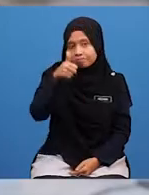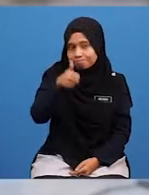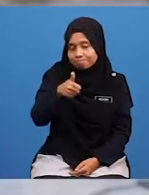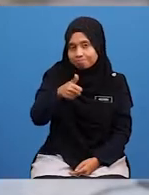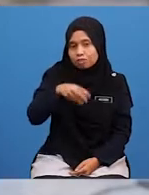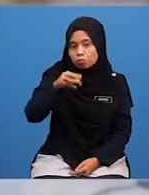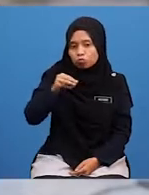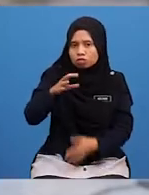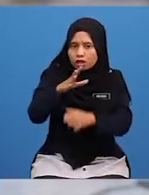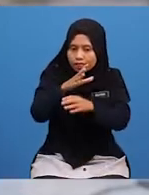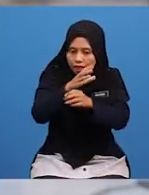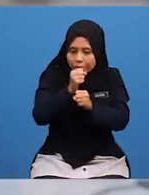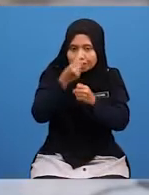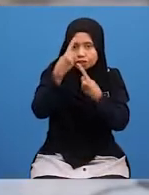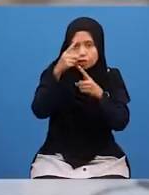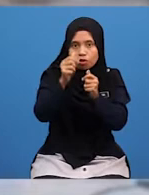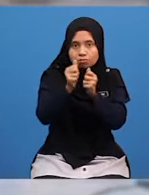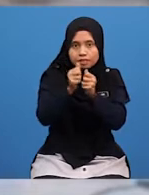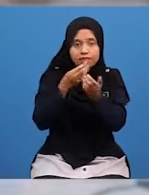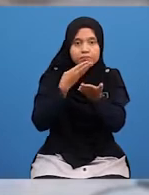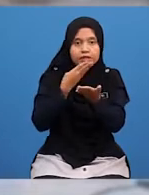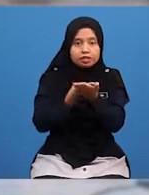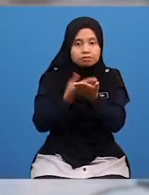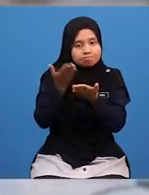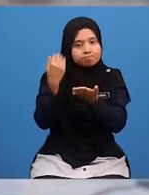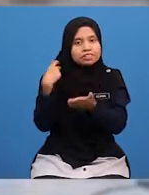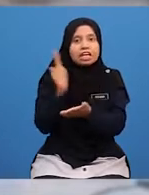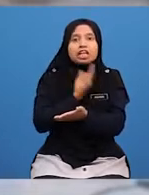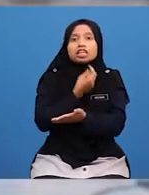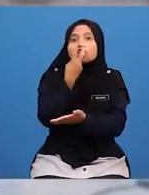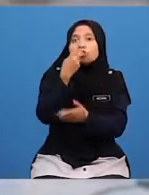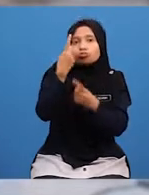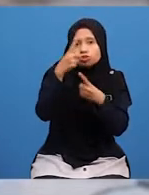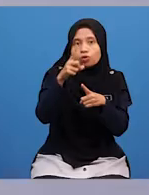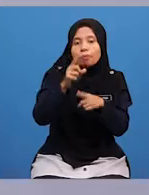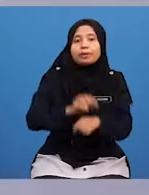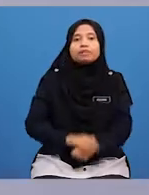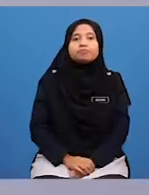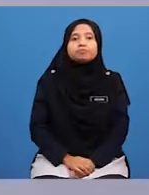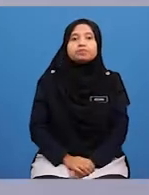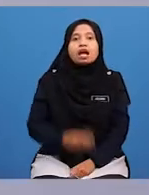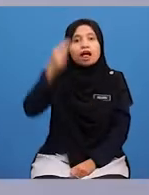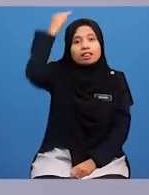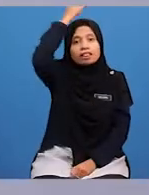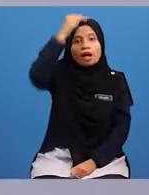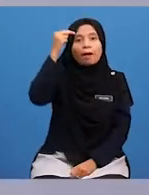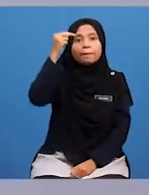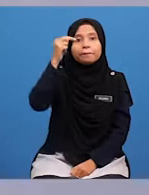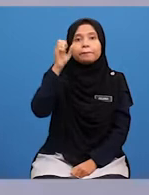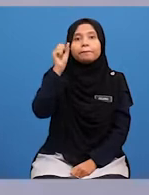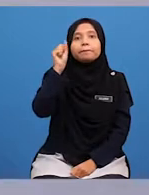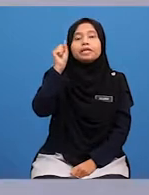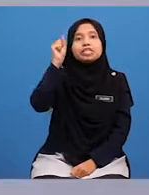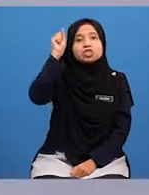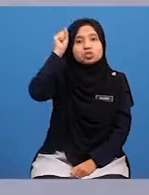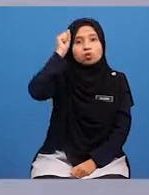Bagus, murid-murid dapat menjawab dengan baik. Mari kita lihat jawapannya. Nabi Soleh,